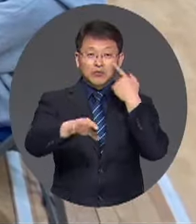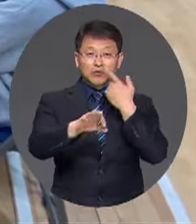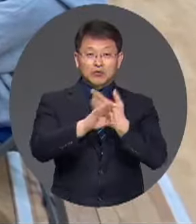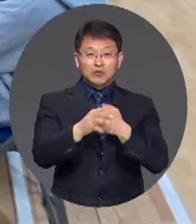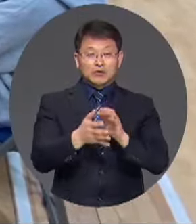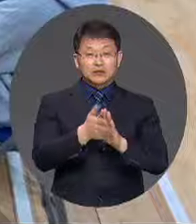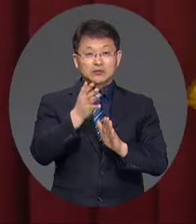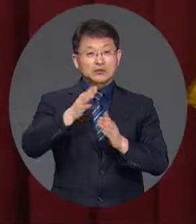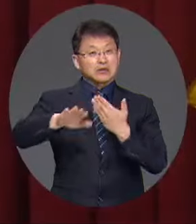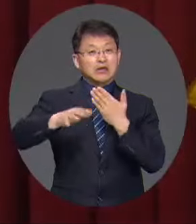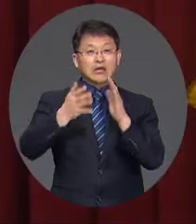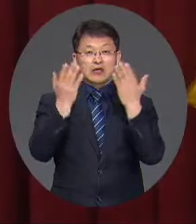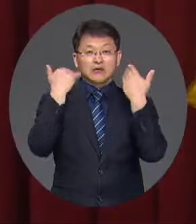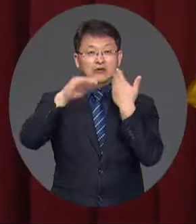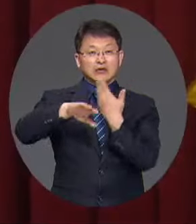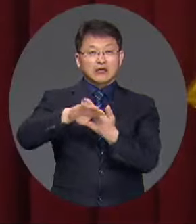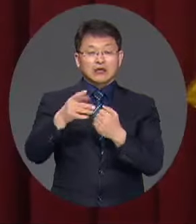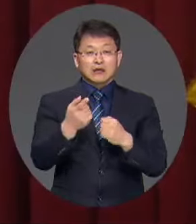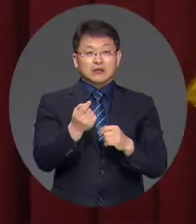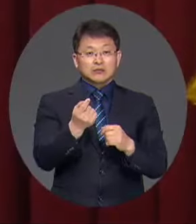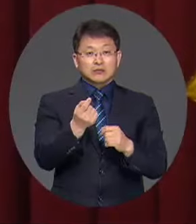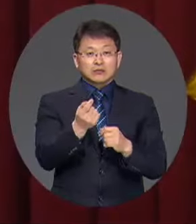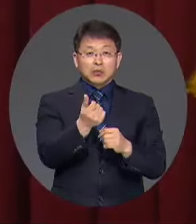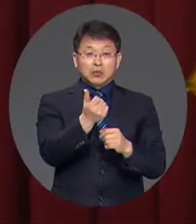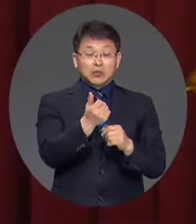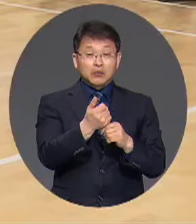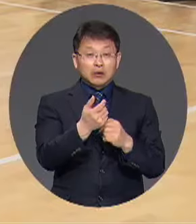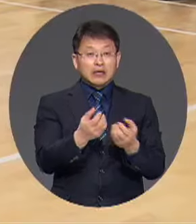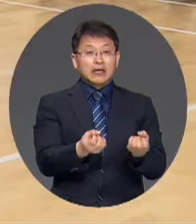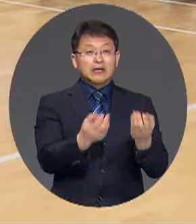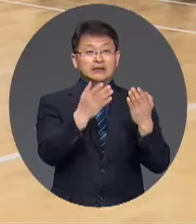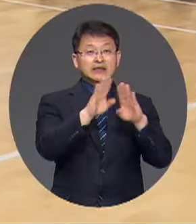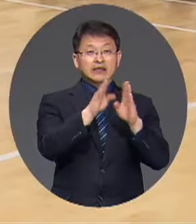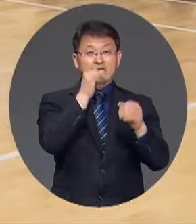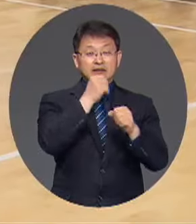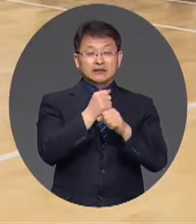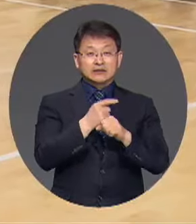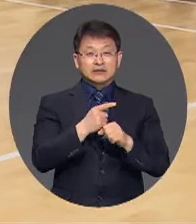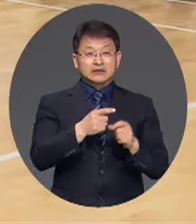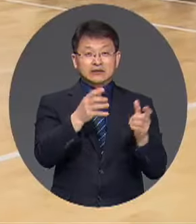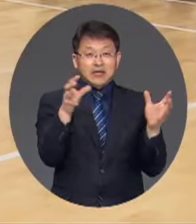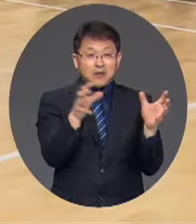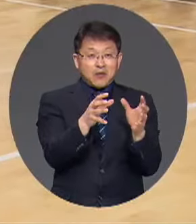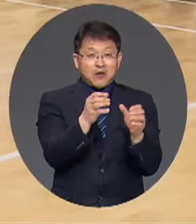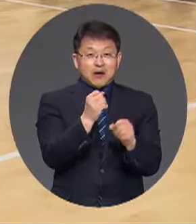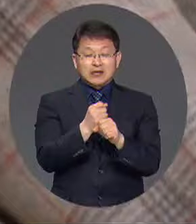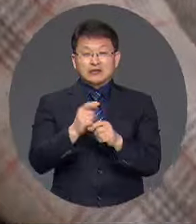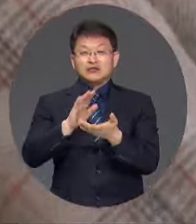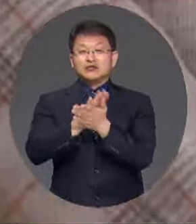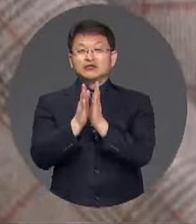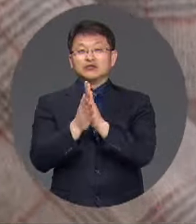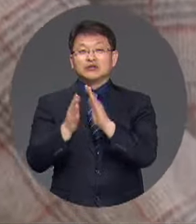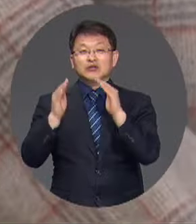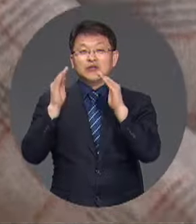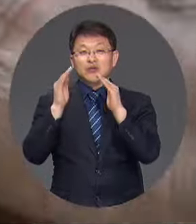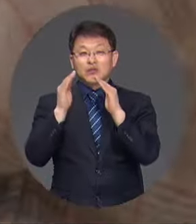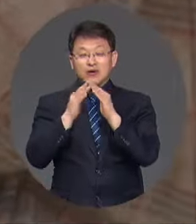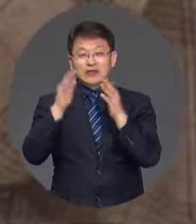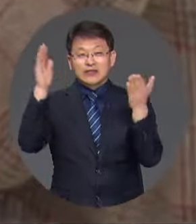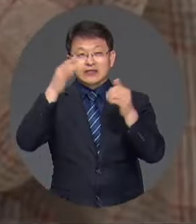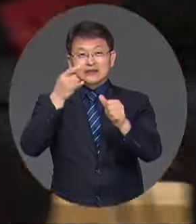도심의 학교와는 달리 비교적 소박한 입학식이 열렸습니다. 오순도순 모여앉아 유치원에 입학하는